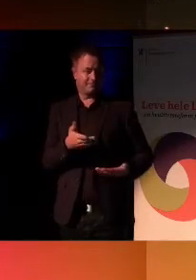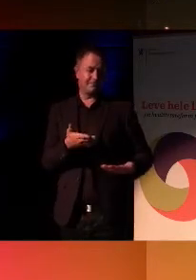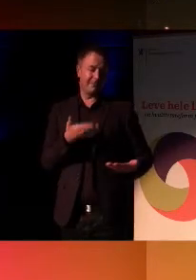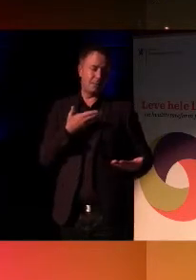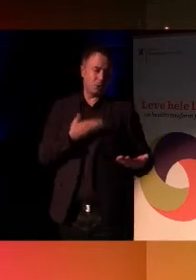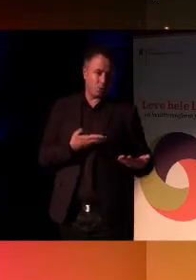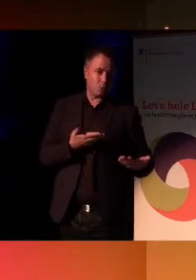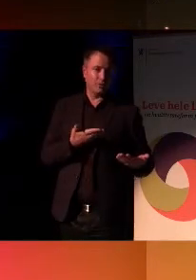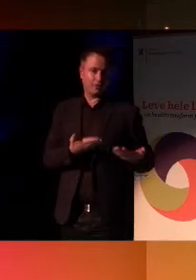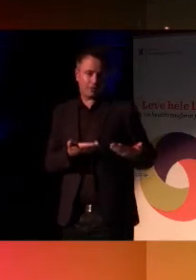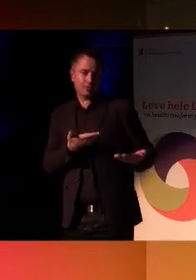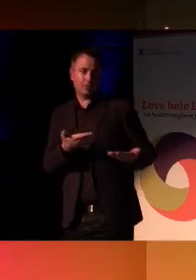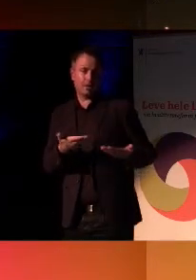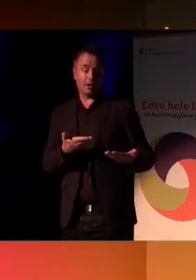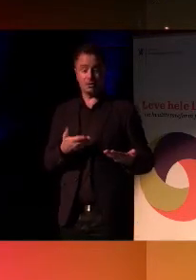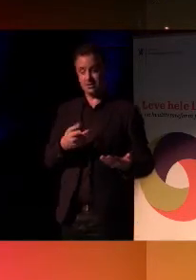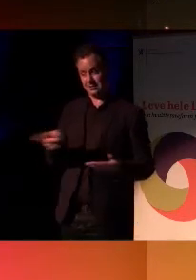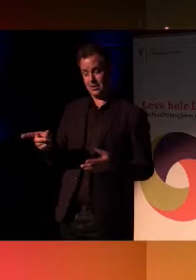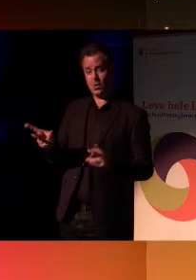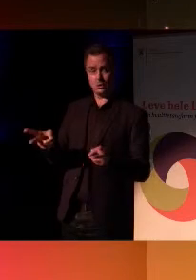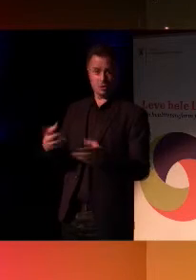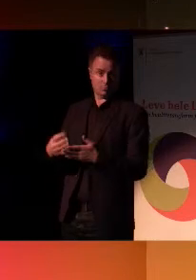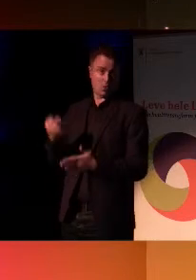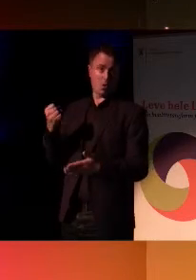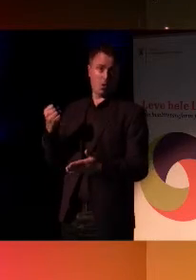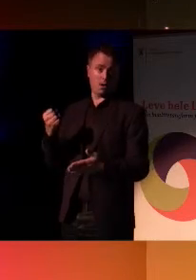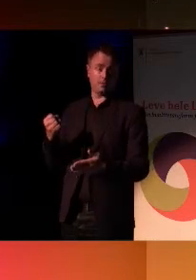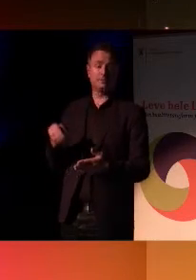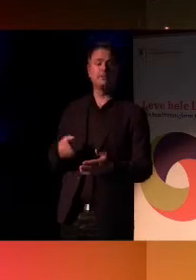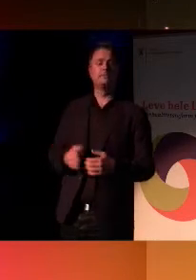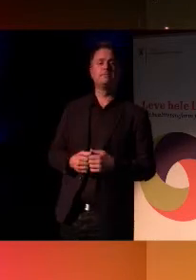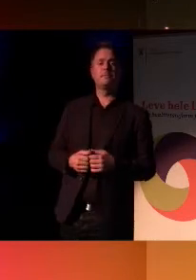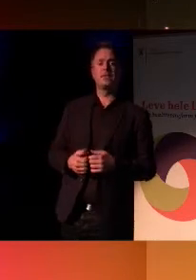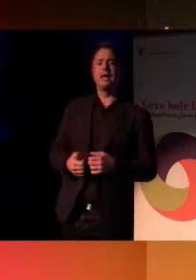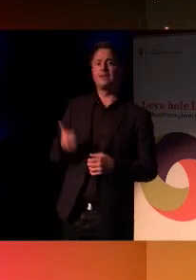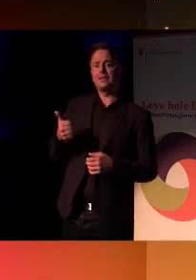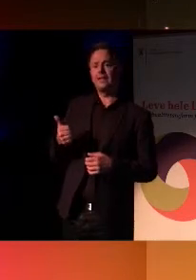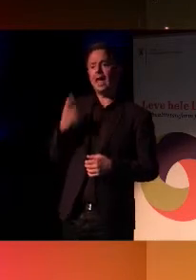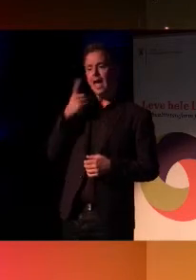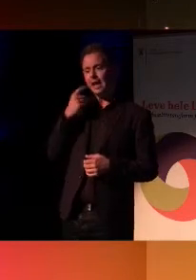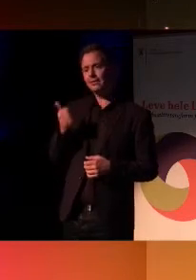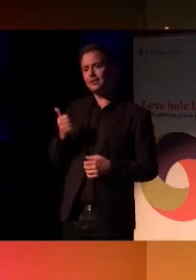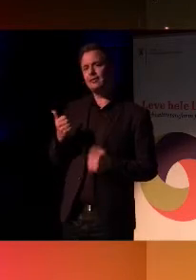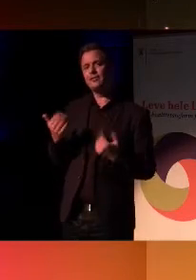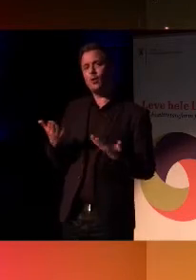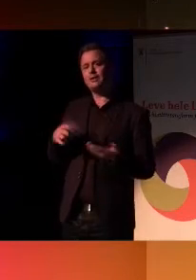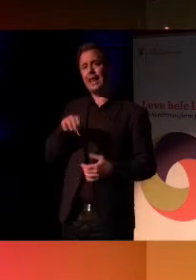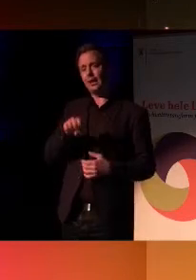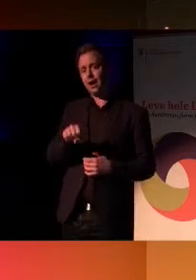Og det er viktig at eldre har god tilgang til psykiske helsetjenester.